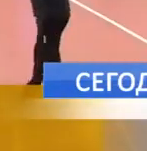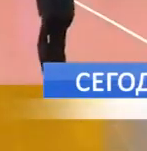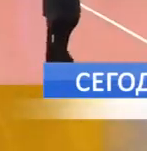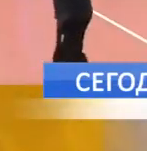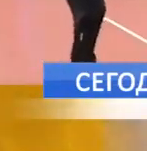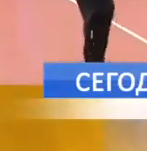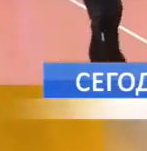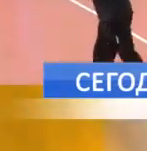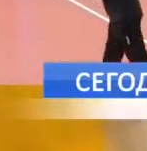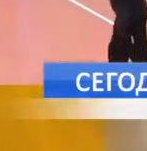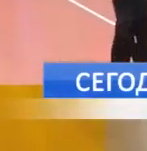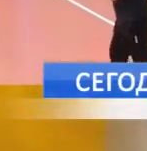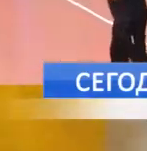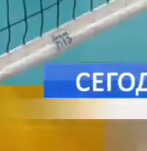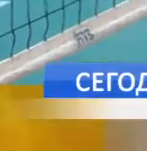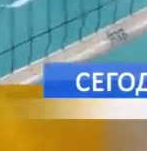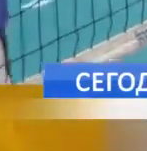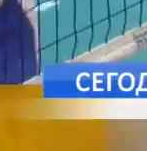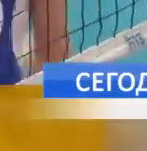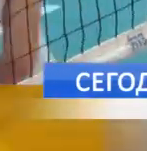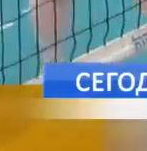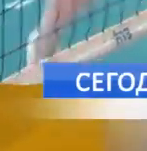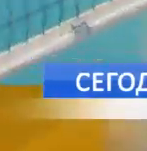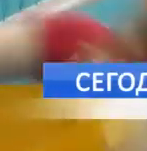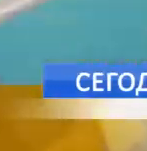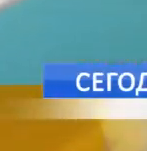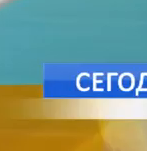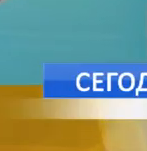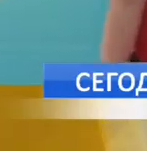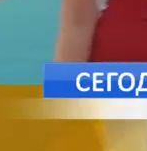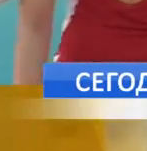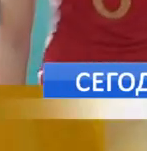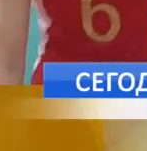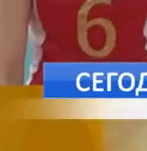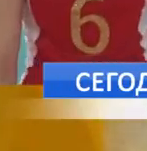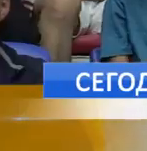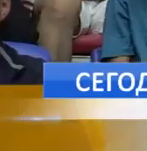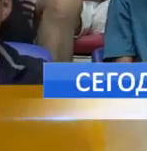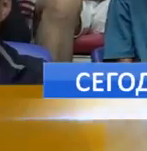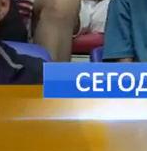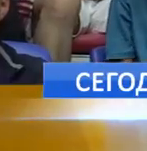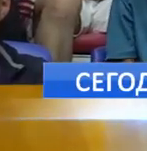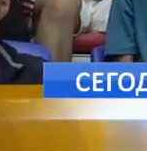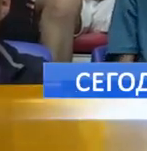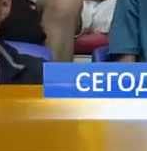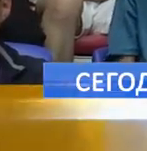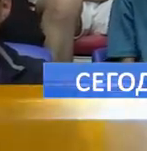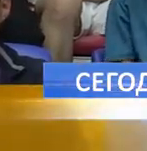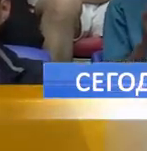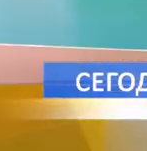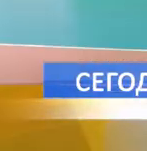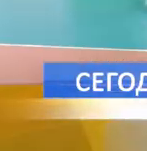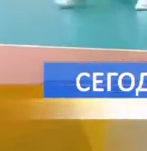В Талдыкургане завершился суперкубок по волейболу среди женских команд. До финала дошли фавориты – Усть-Каменогорский «Алтай» и